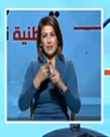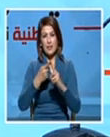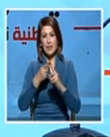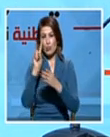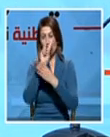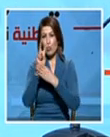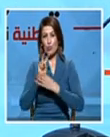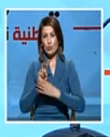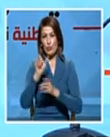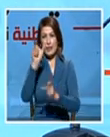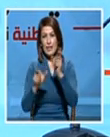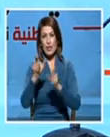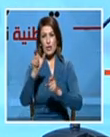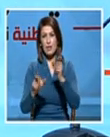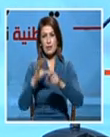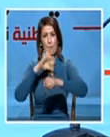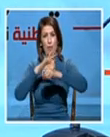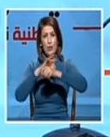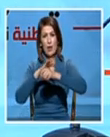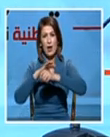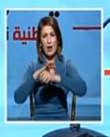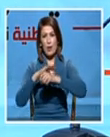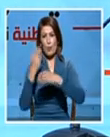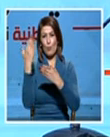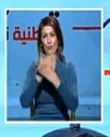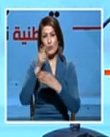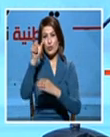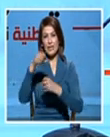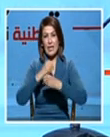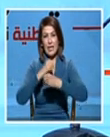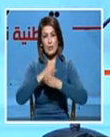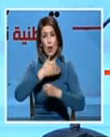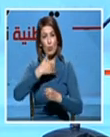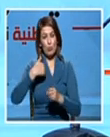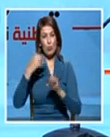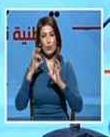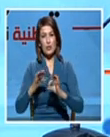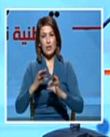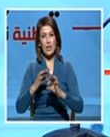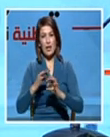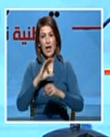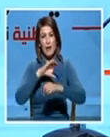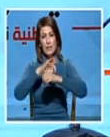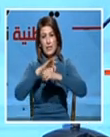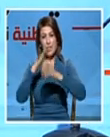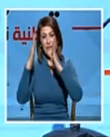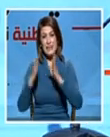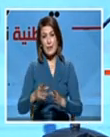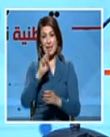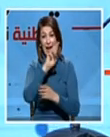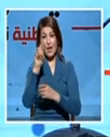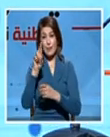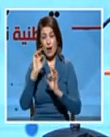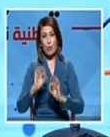للمستشفى ومعناها للخدمه الصحيه ويجيو يعديو عندكم في مستشفى الرابطه وهما يسكنوا